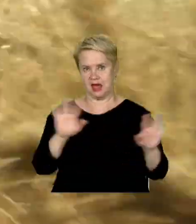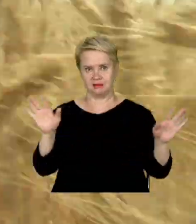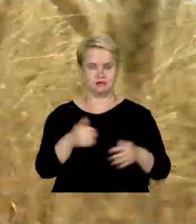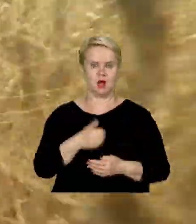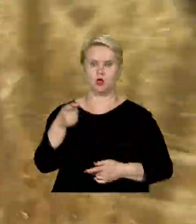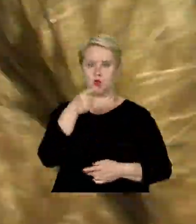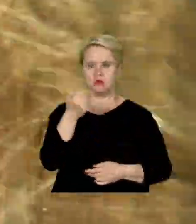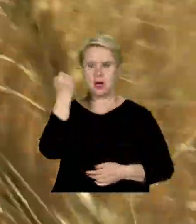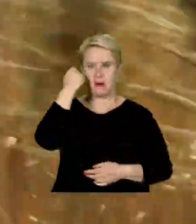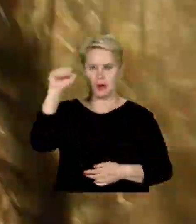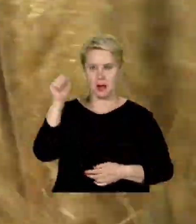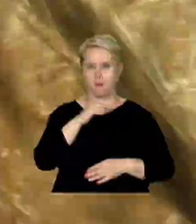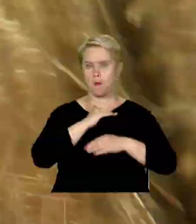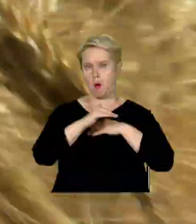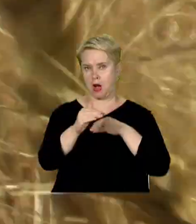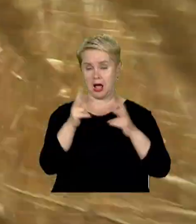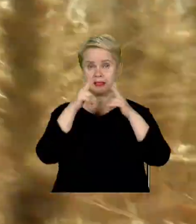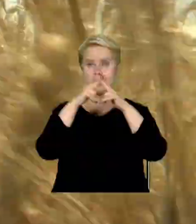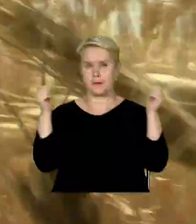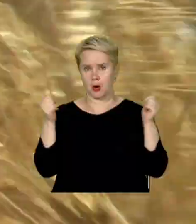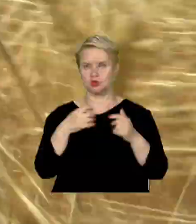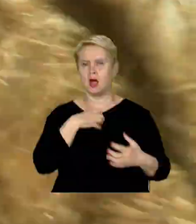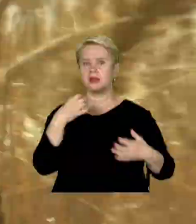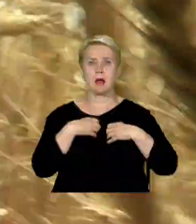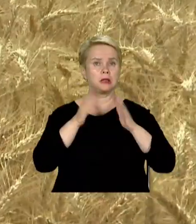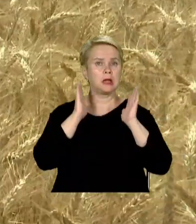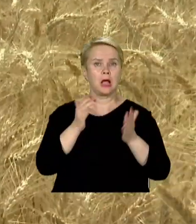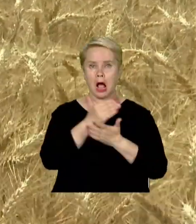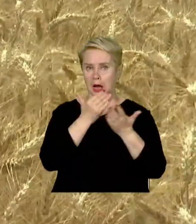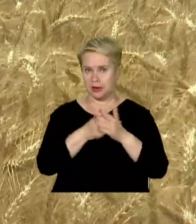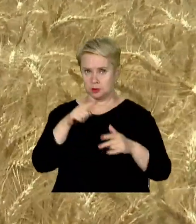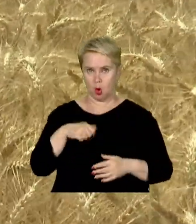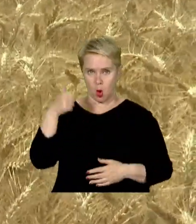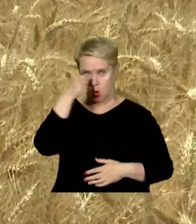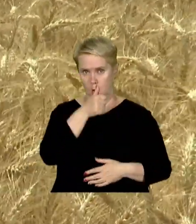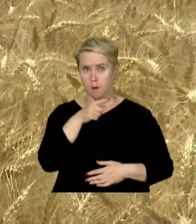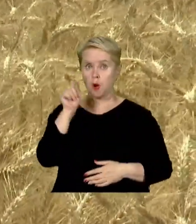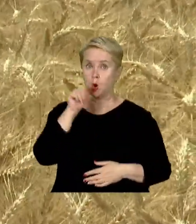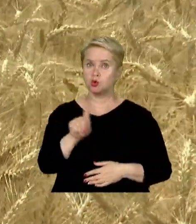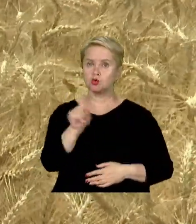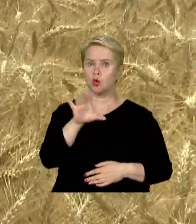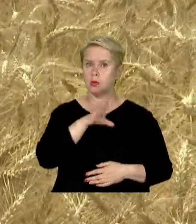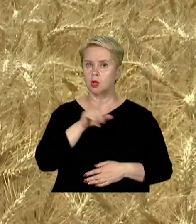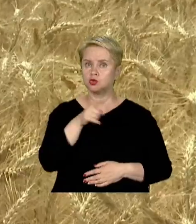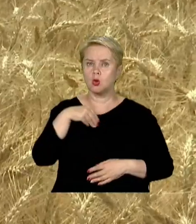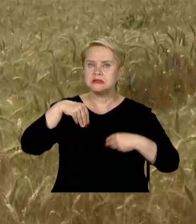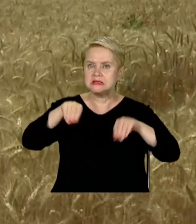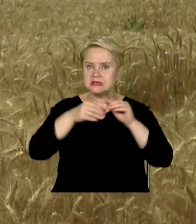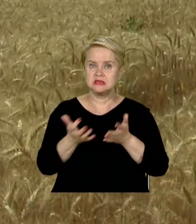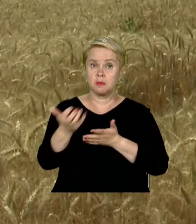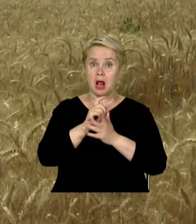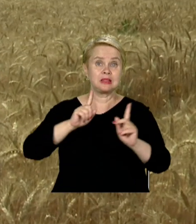Донецька перемога на дніпровських полях. Дніпропетровщина дбає не лише про хліб цього року, а й про те, щоб було що сіяти і